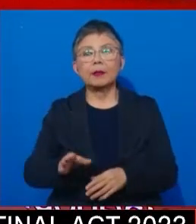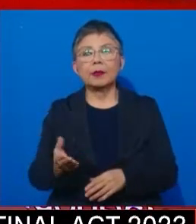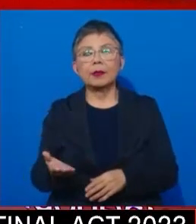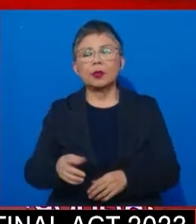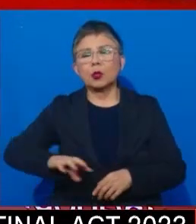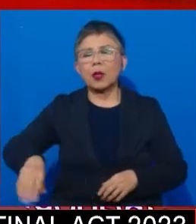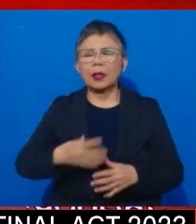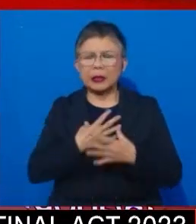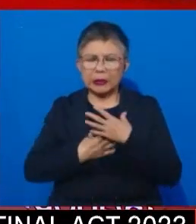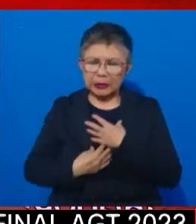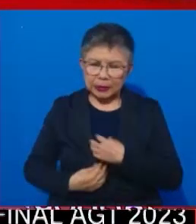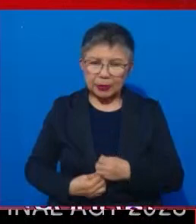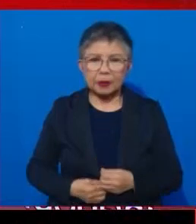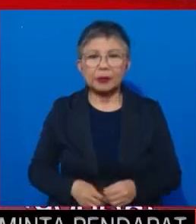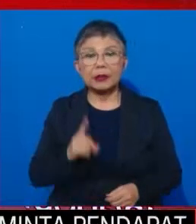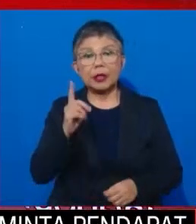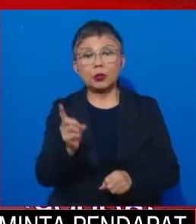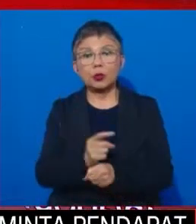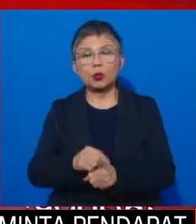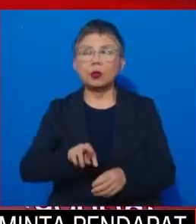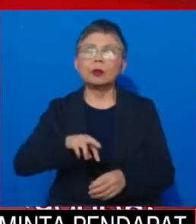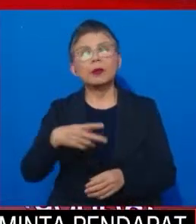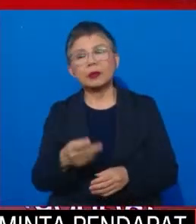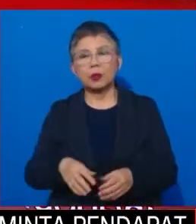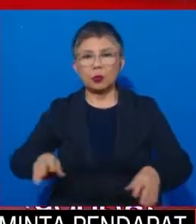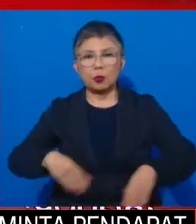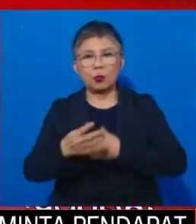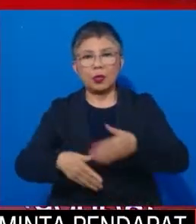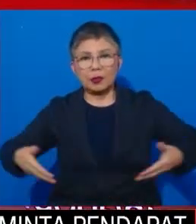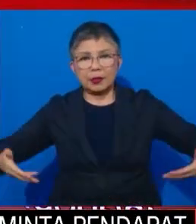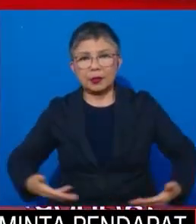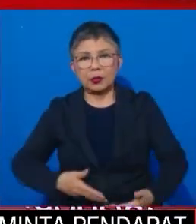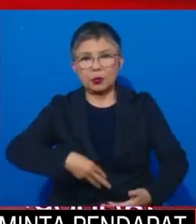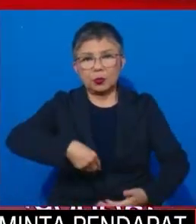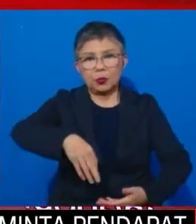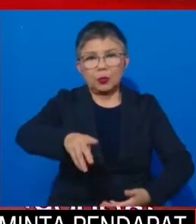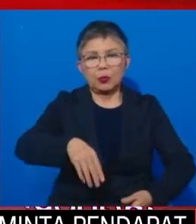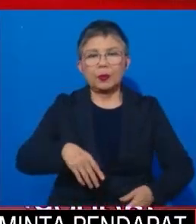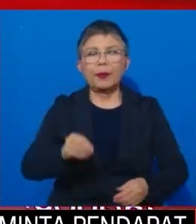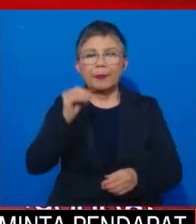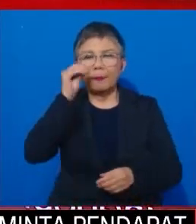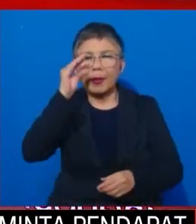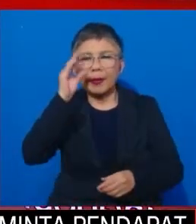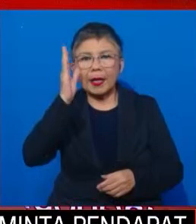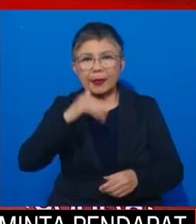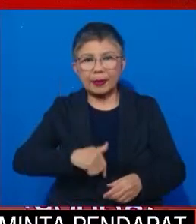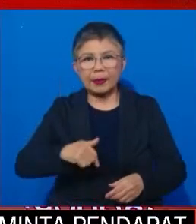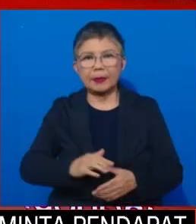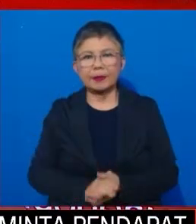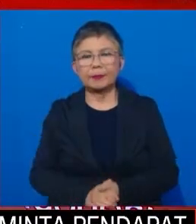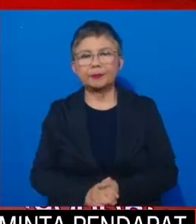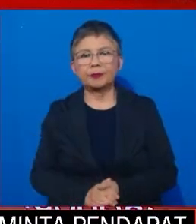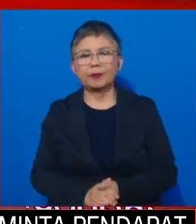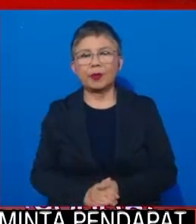duka mendalam. Seorang guru pingsan di tengah prosesi pemakaman korban yang dimakamkan pada Rabu pagi. Sementara di tengah